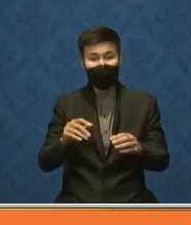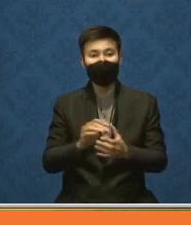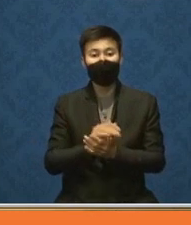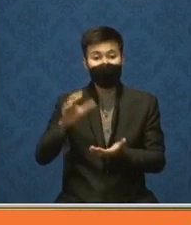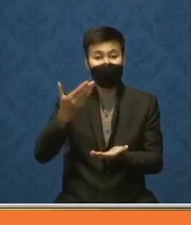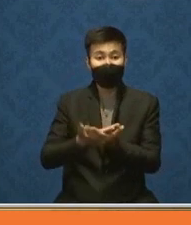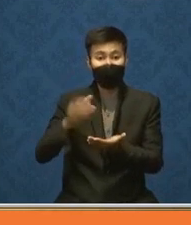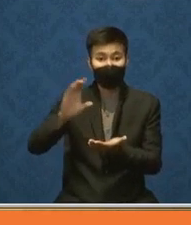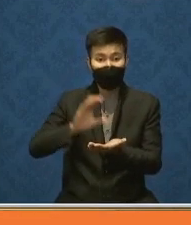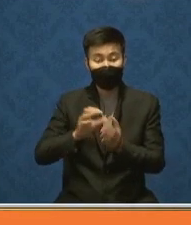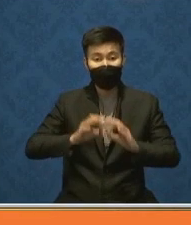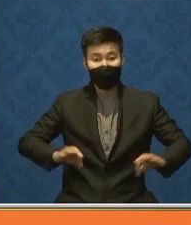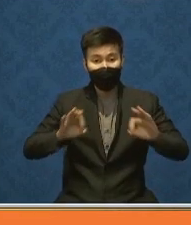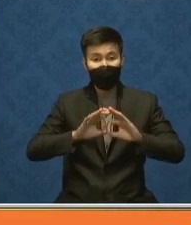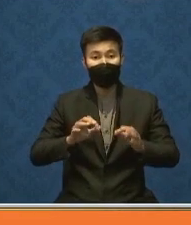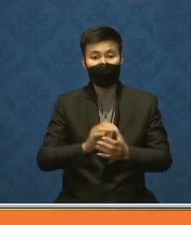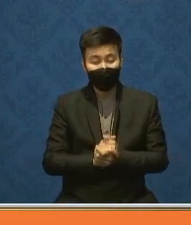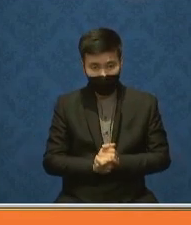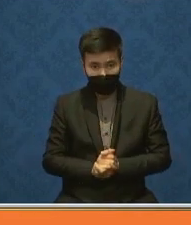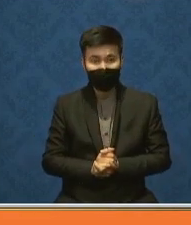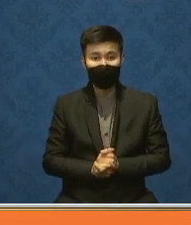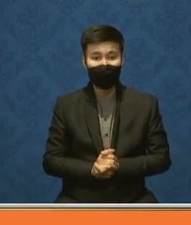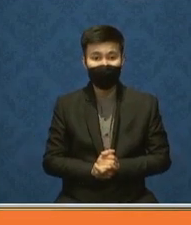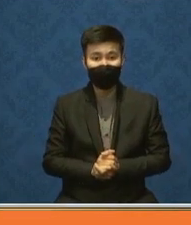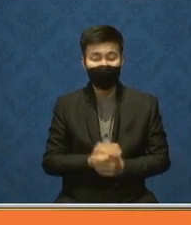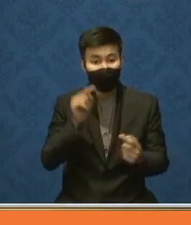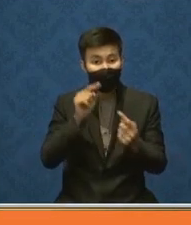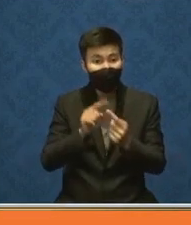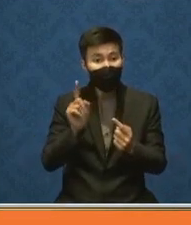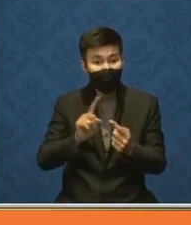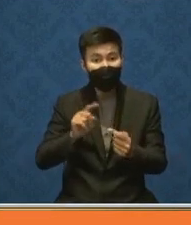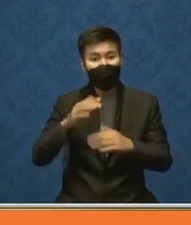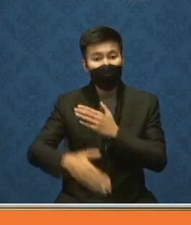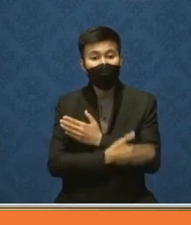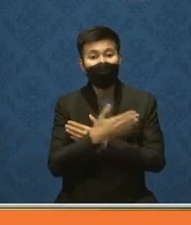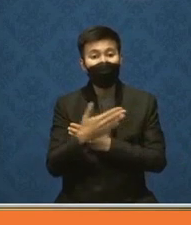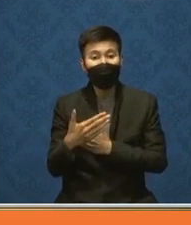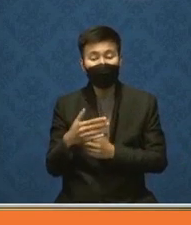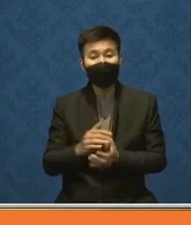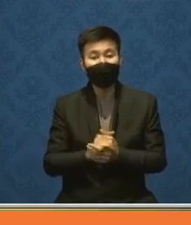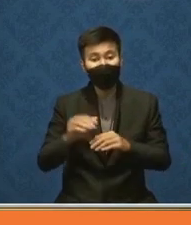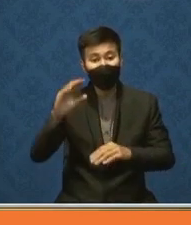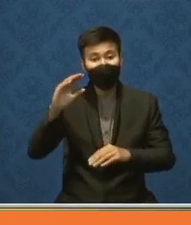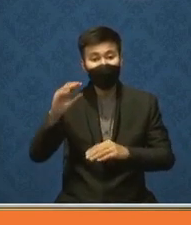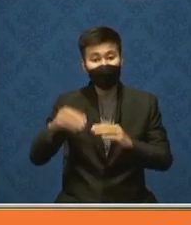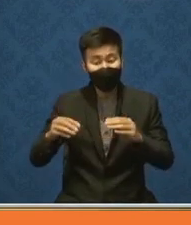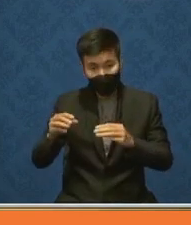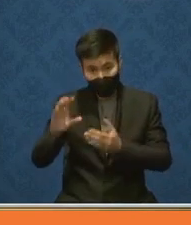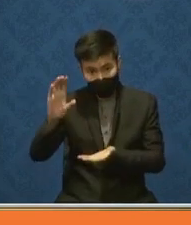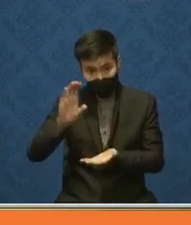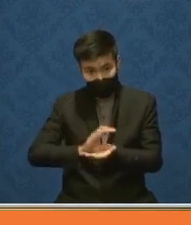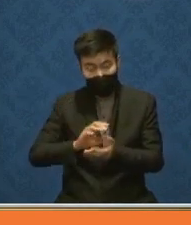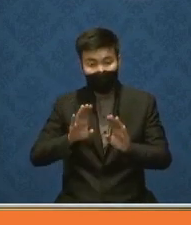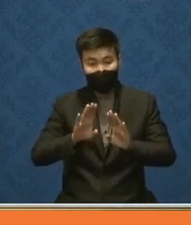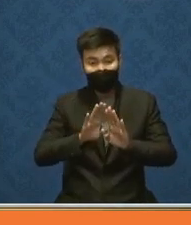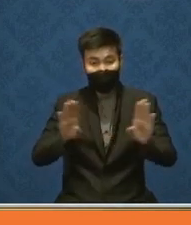ำคัญที่จะช่วยให้ SME เข้าถึงสินเชื่อในระบบได้มากขึ้นให้เขาเข้าถึงให้เขาได้เข้าถึงโอกาสแหล่งทุนเพื่อเปิด